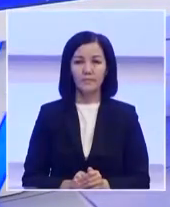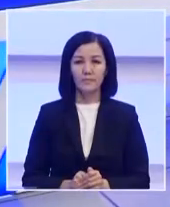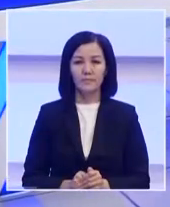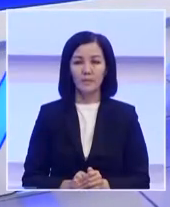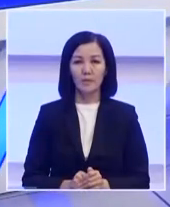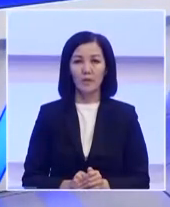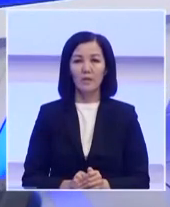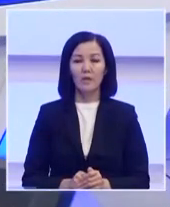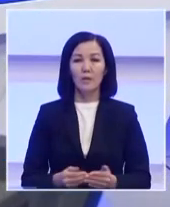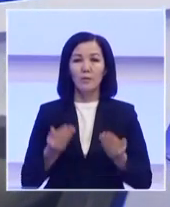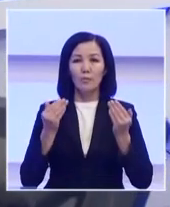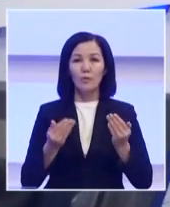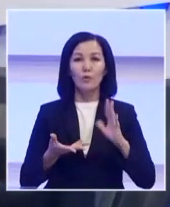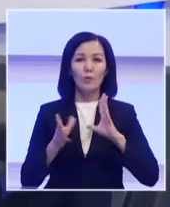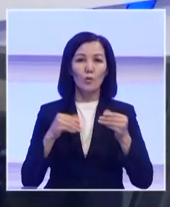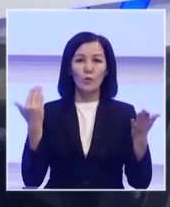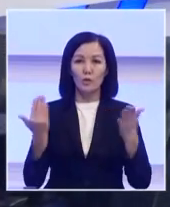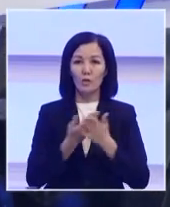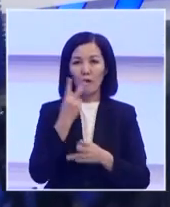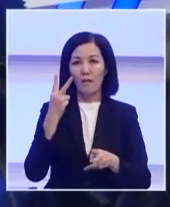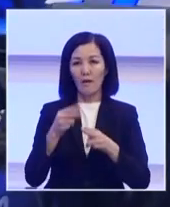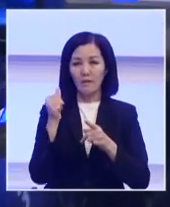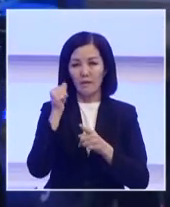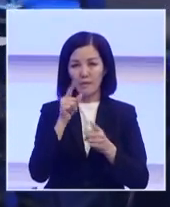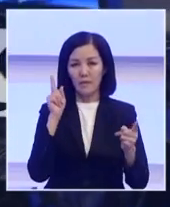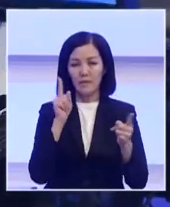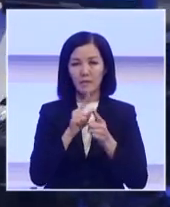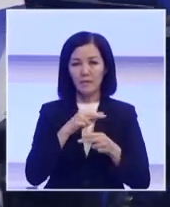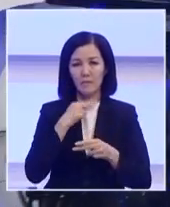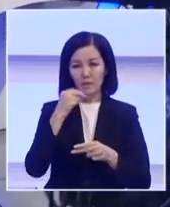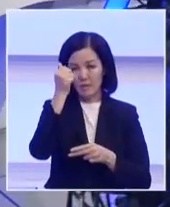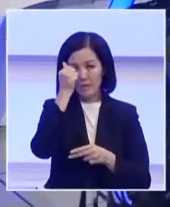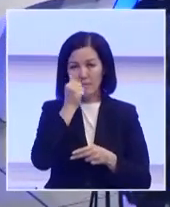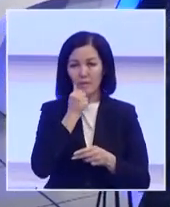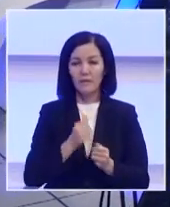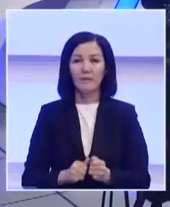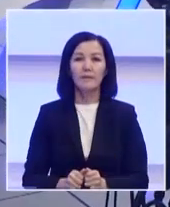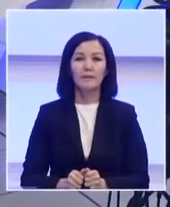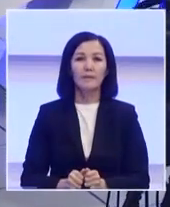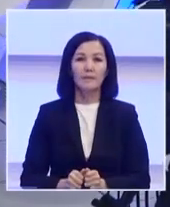Қадірменді көрермен, бүгінгі айтар ақпарат осы. Келер күн қауышқанша аман сау болыңыздар.